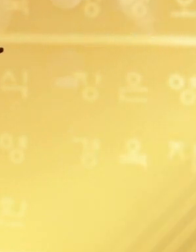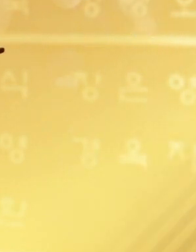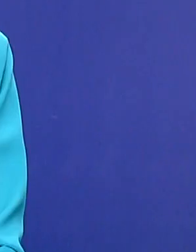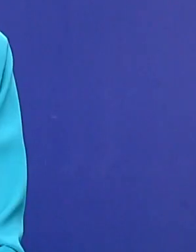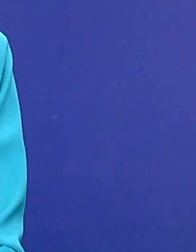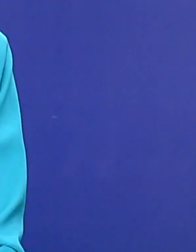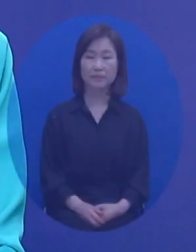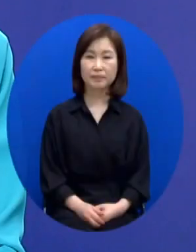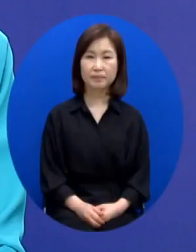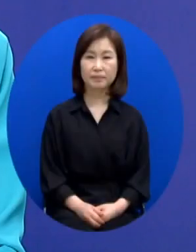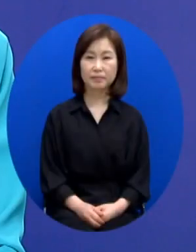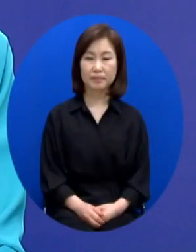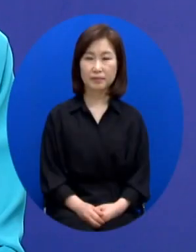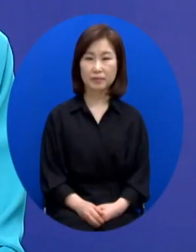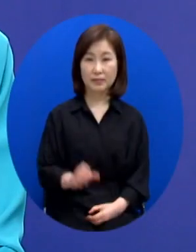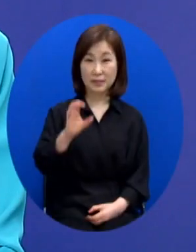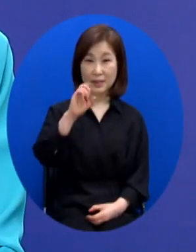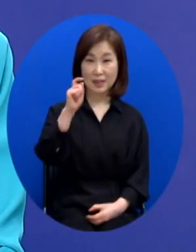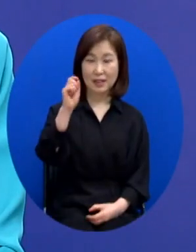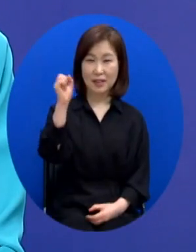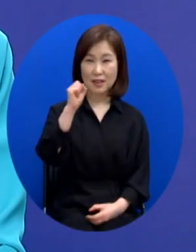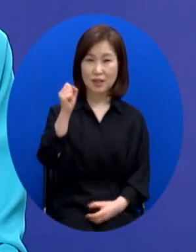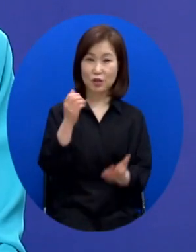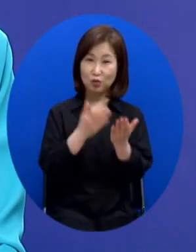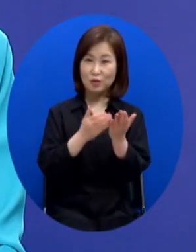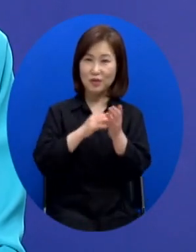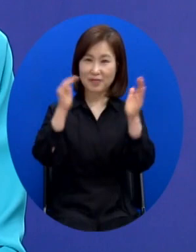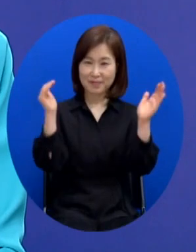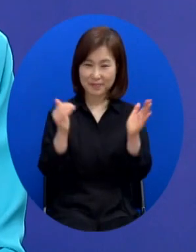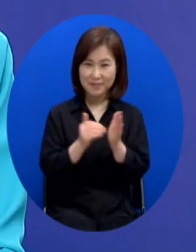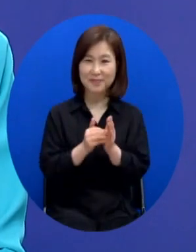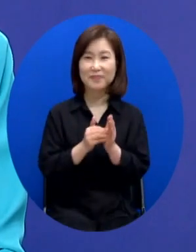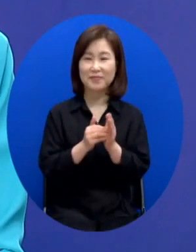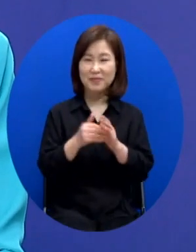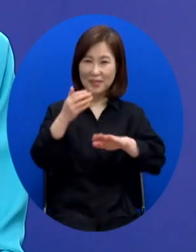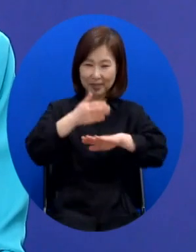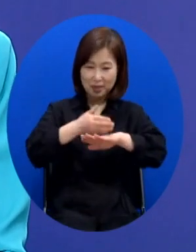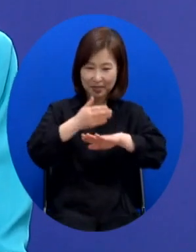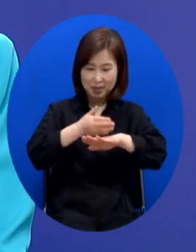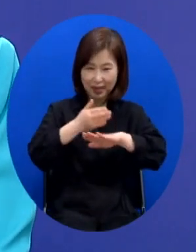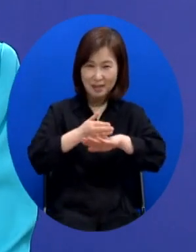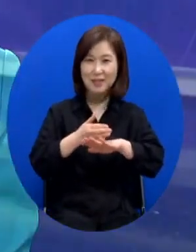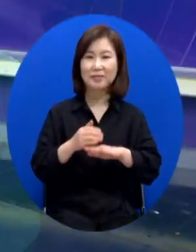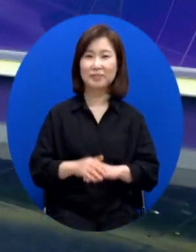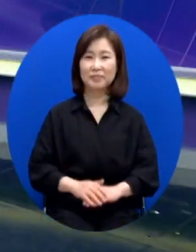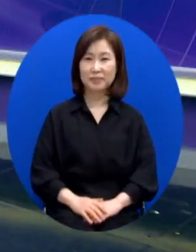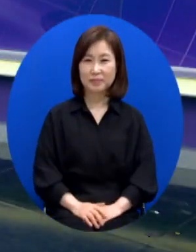CTS 뉴스 오늘 순서 여기까지입니다. 시청해주신 여러분 고맙습니다.